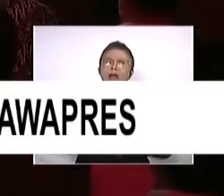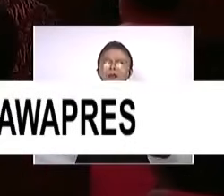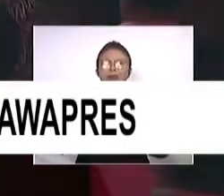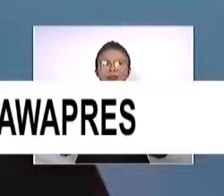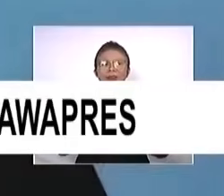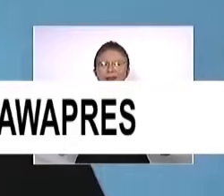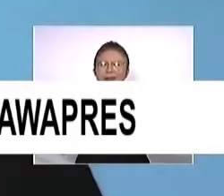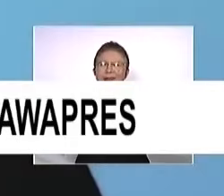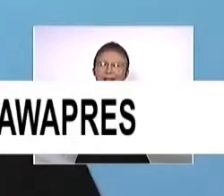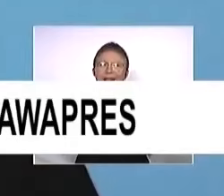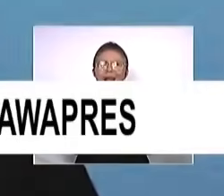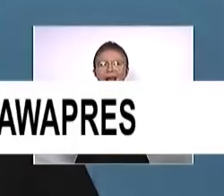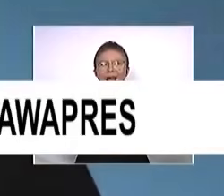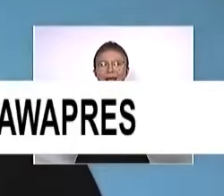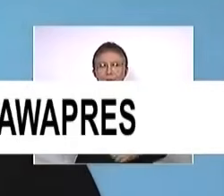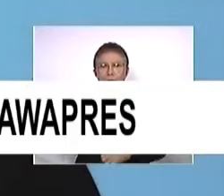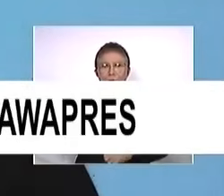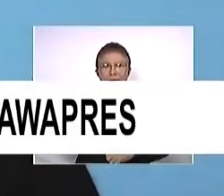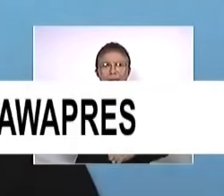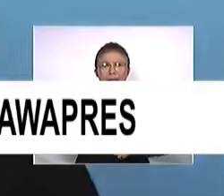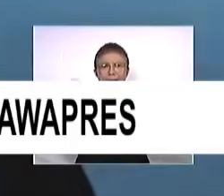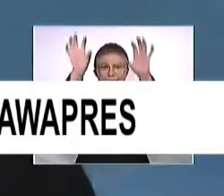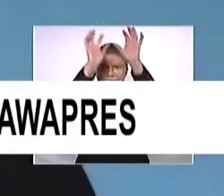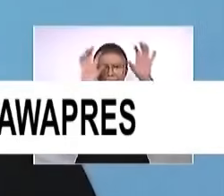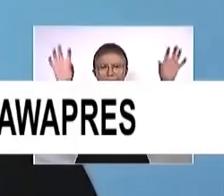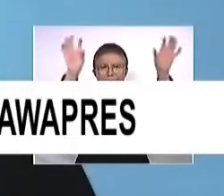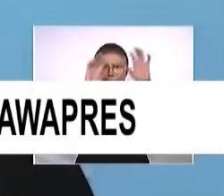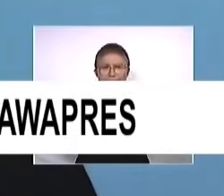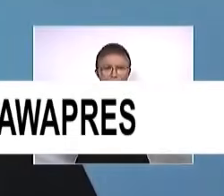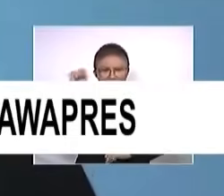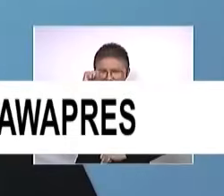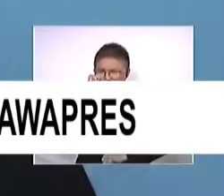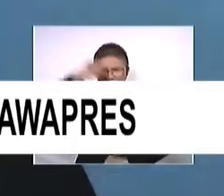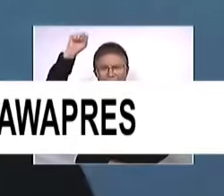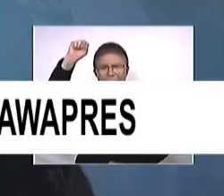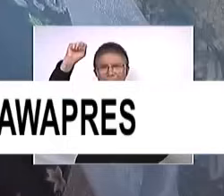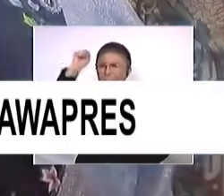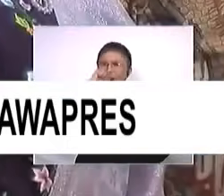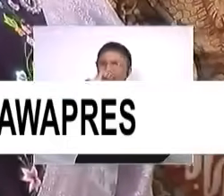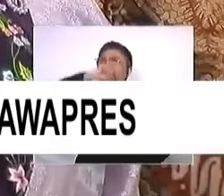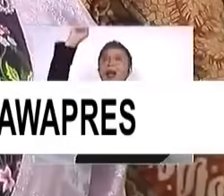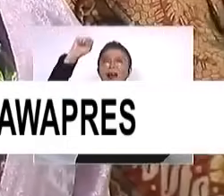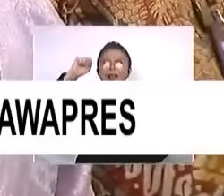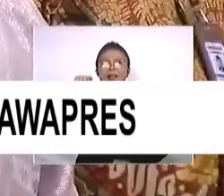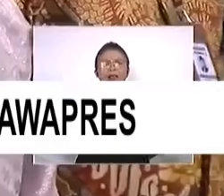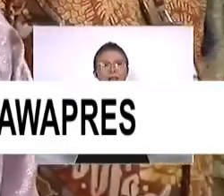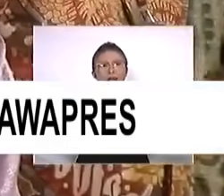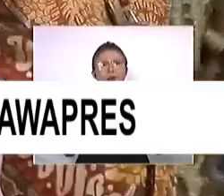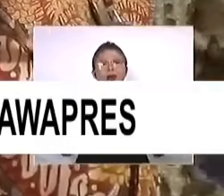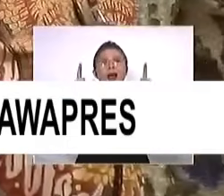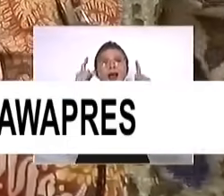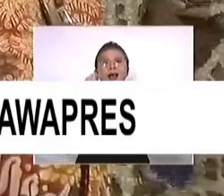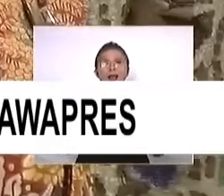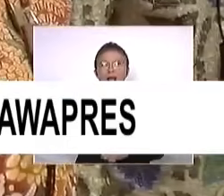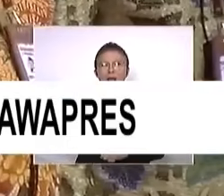publik juga saya sudah katakan bahwa nanti itu mereka bertiga juga akan mampu menguasai tema-tema ekonomi dan terjadi betul